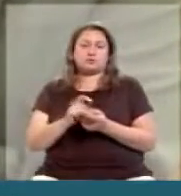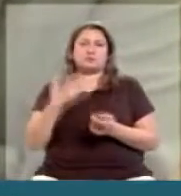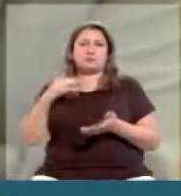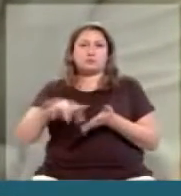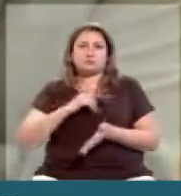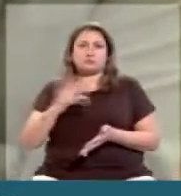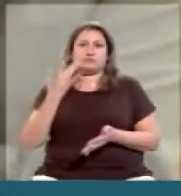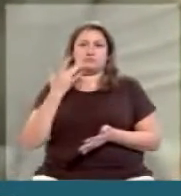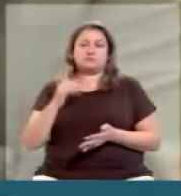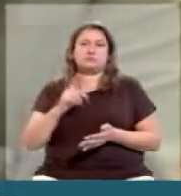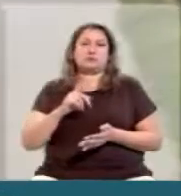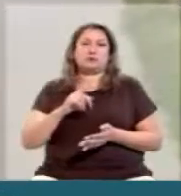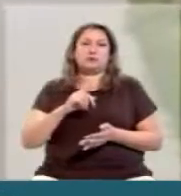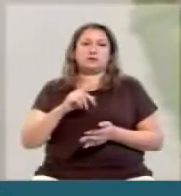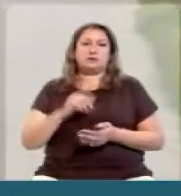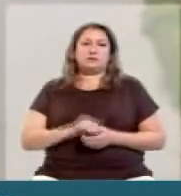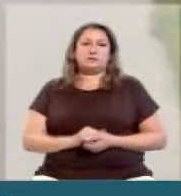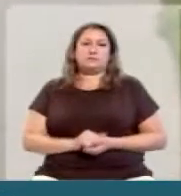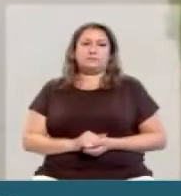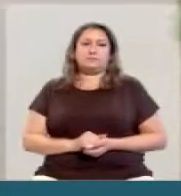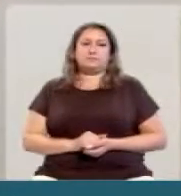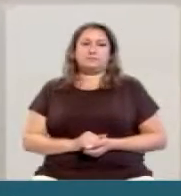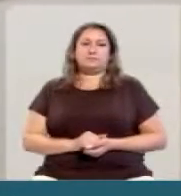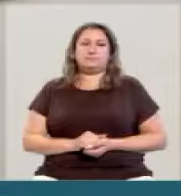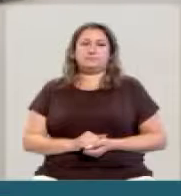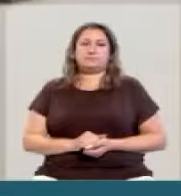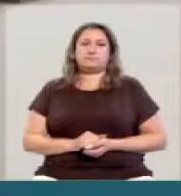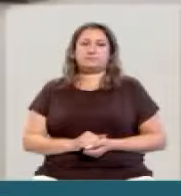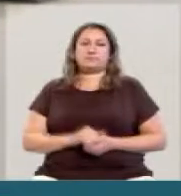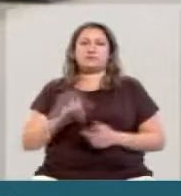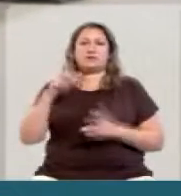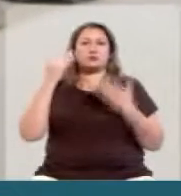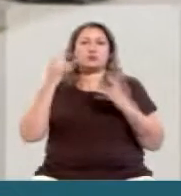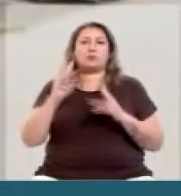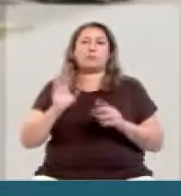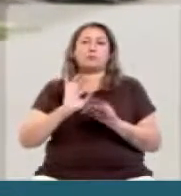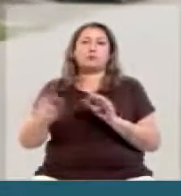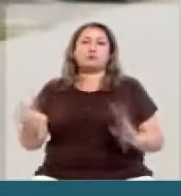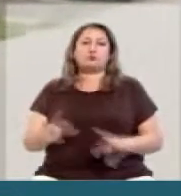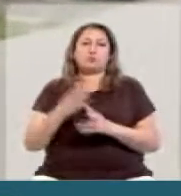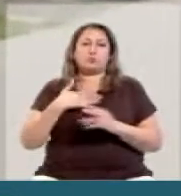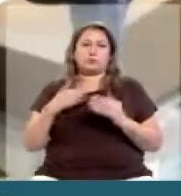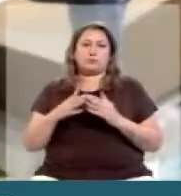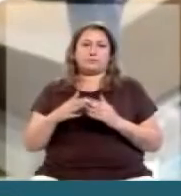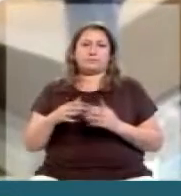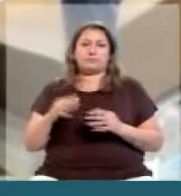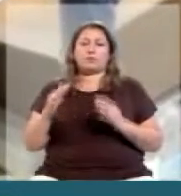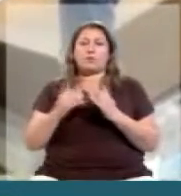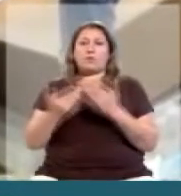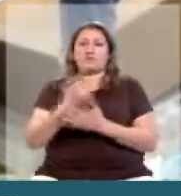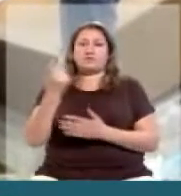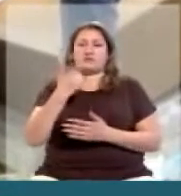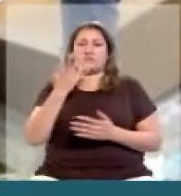үйіме белгісіз біреулер қасақана от қойды. Үйдің жаңа иесі сатып алған кезінде мұнда Шарафуддиновтер тұрмағанын айтады. Баспананың